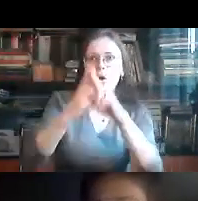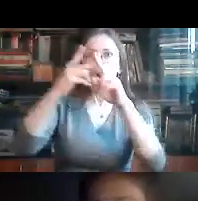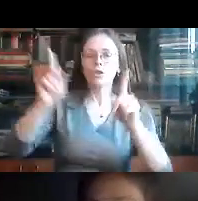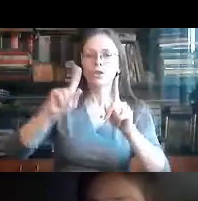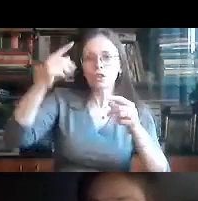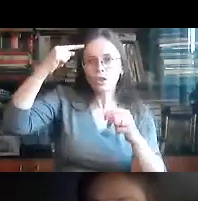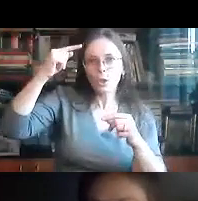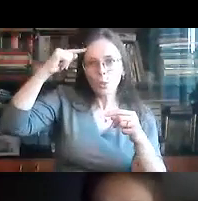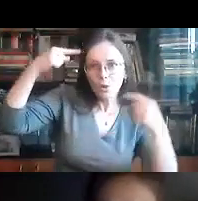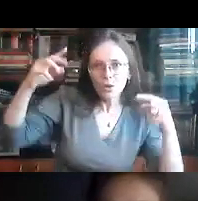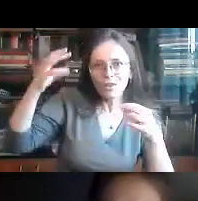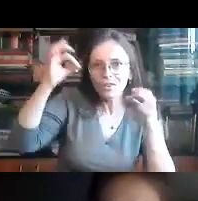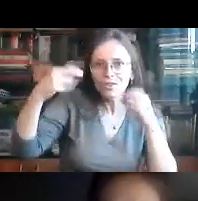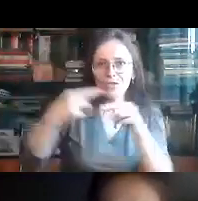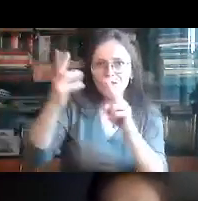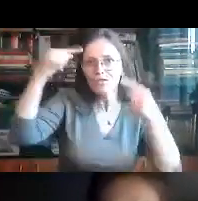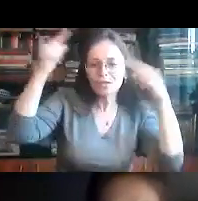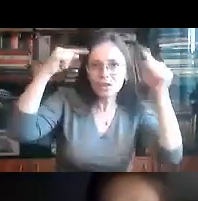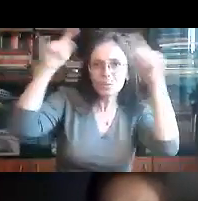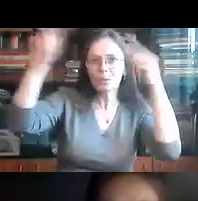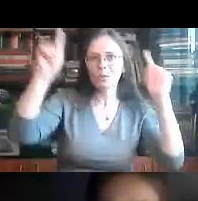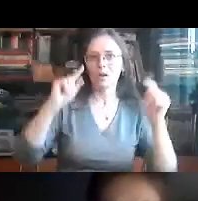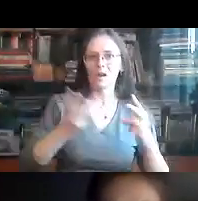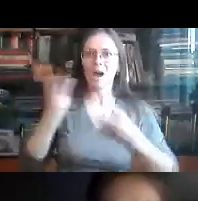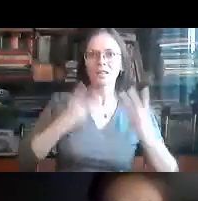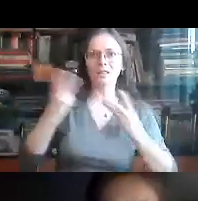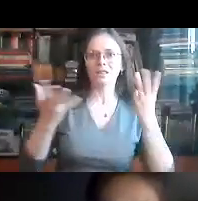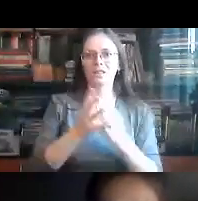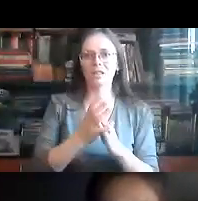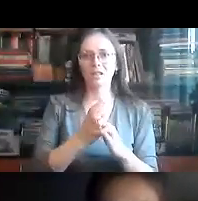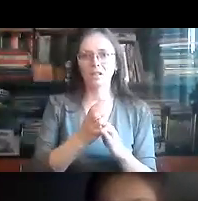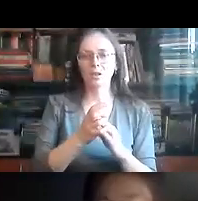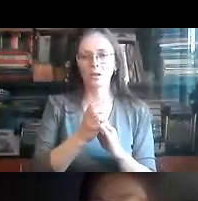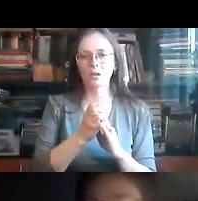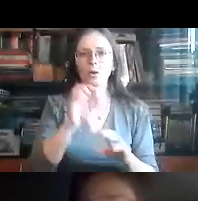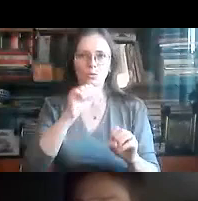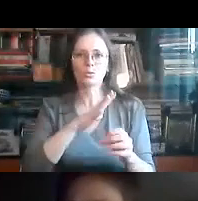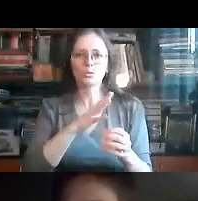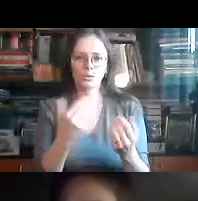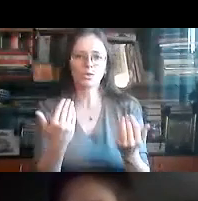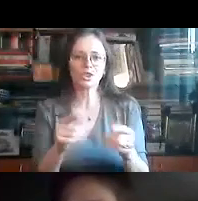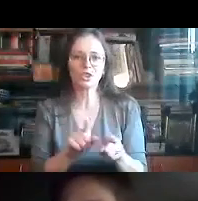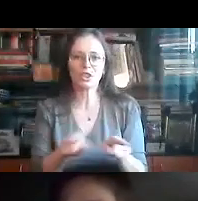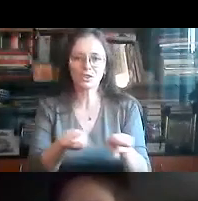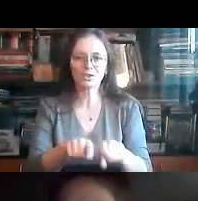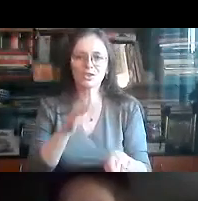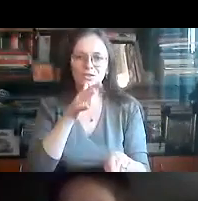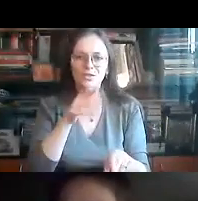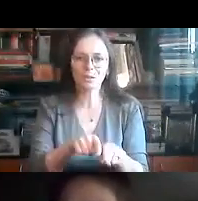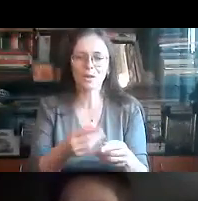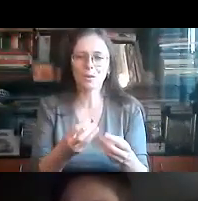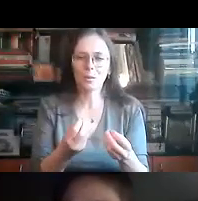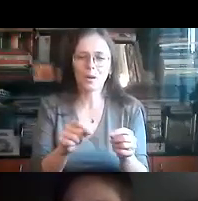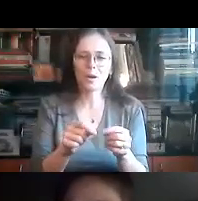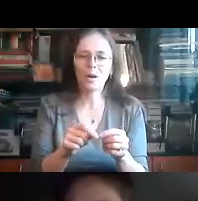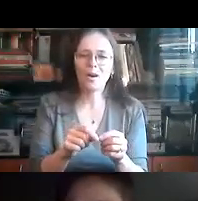возможности. Я думаю, что мы, наверное, мне кажется, как я говорю о себе, наверное, может быть, только 5% знаю того, что есть в компьютере. Я всегда его